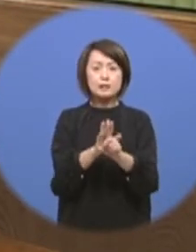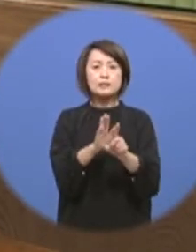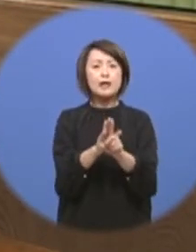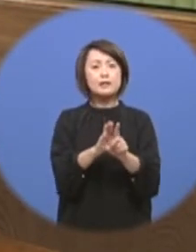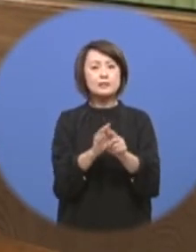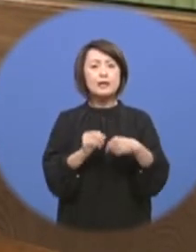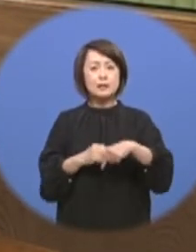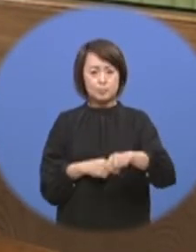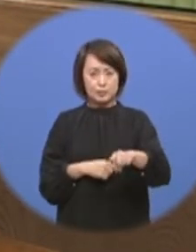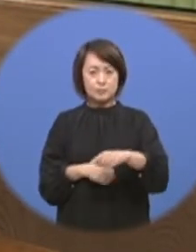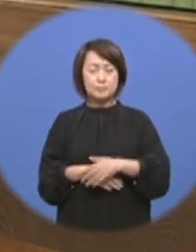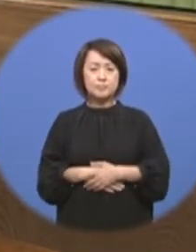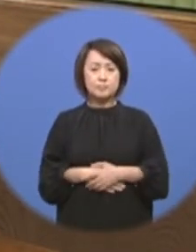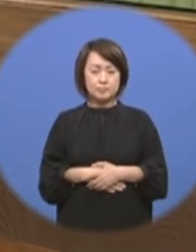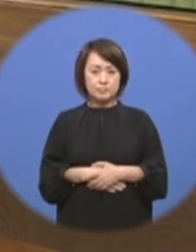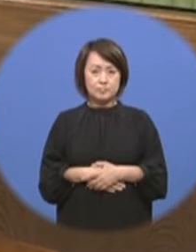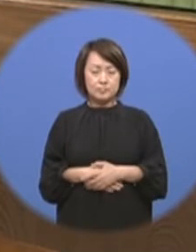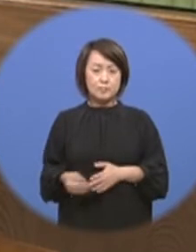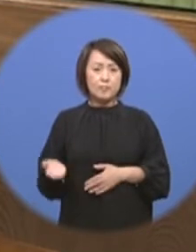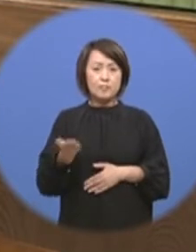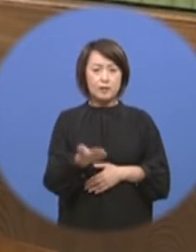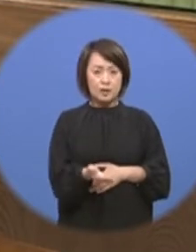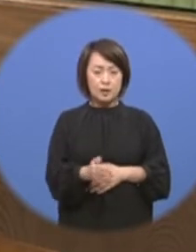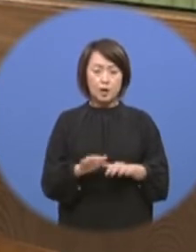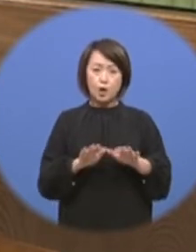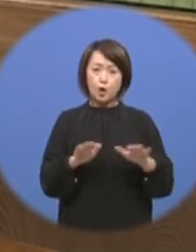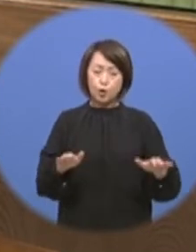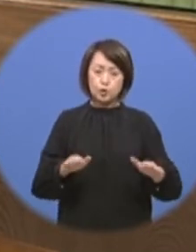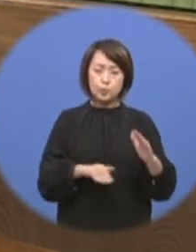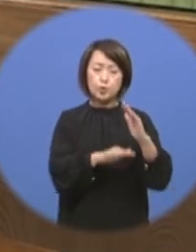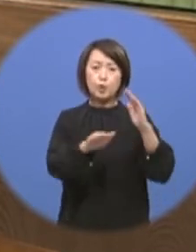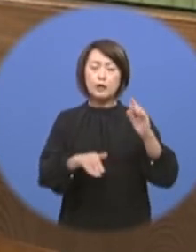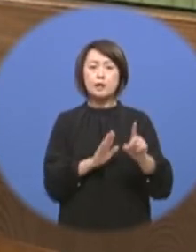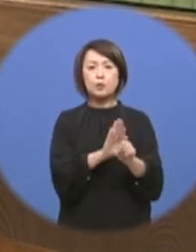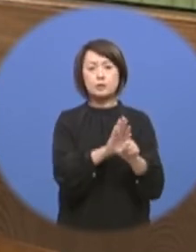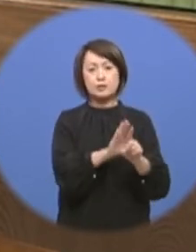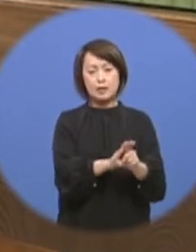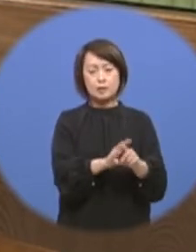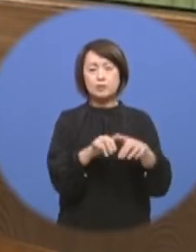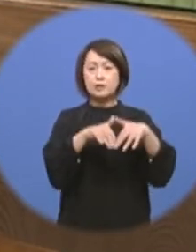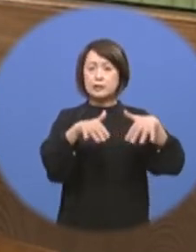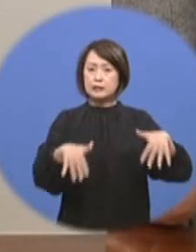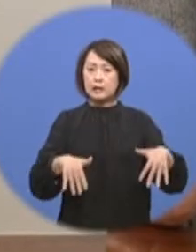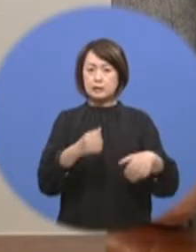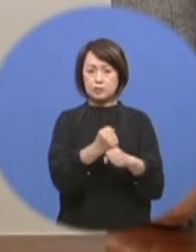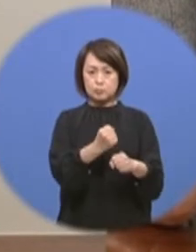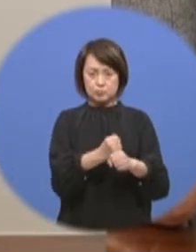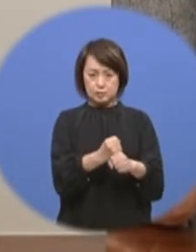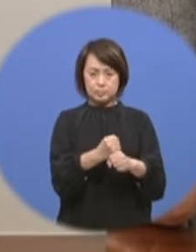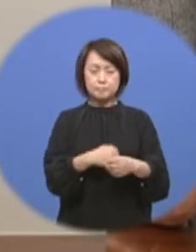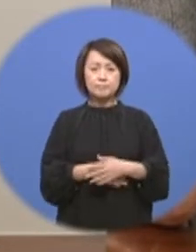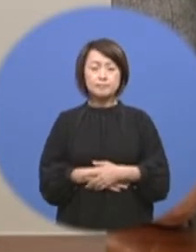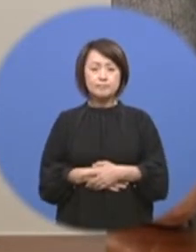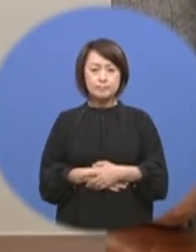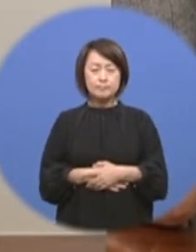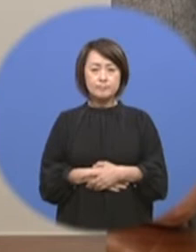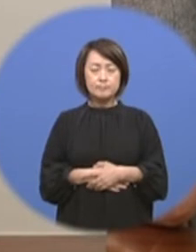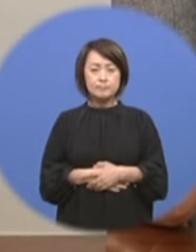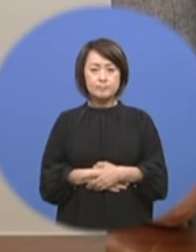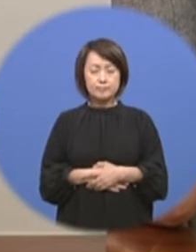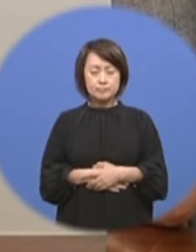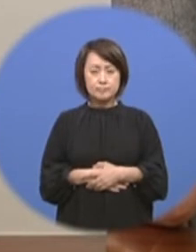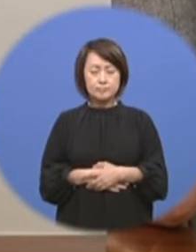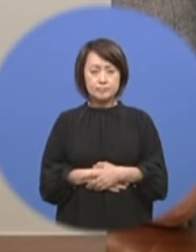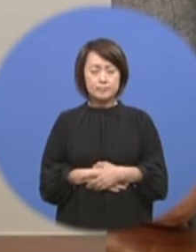ね次はですね子どもと家庭を支える体制づくりですねあのいろいろを困っ